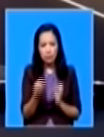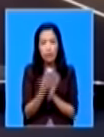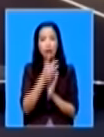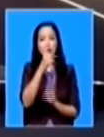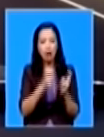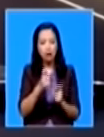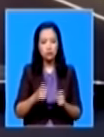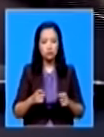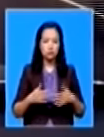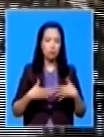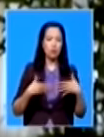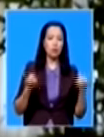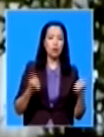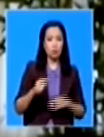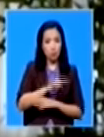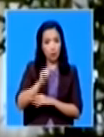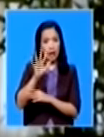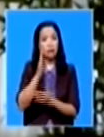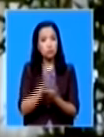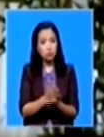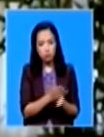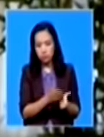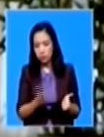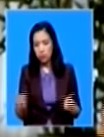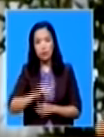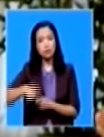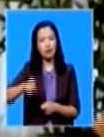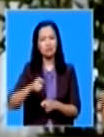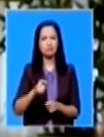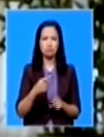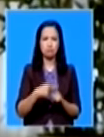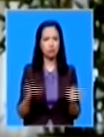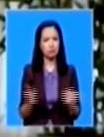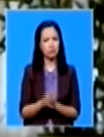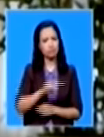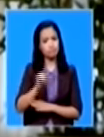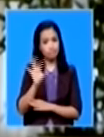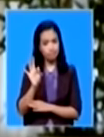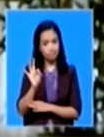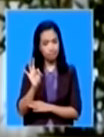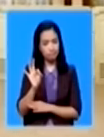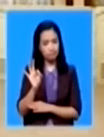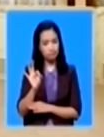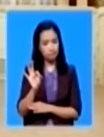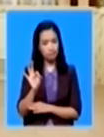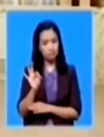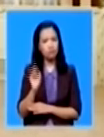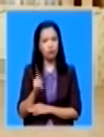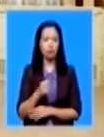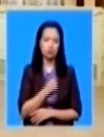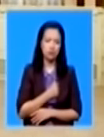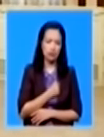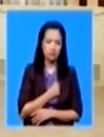ข5วันที่หยุดใช่ไหมสงกรานต์ทั้งหมดก็9วันที่ว่าเมื่อกี้ก็ต้องมาเสีย